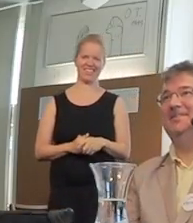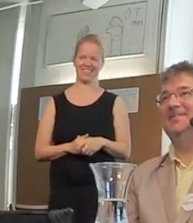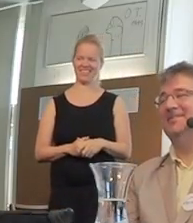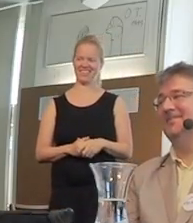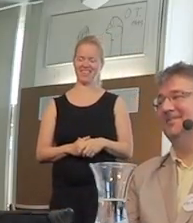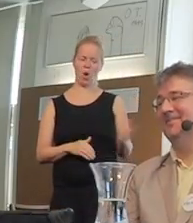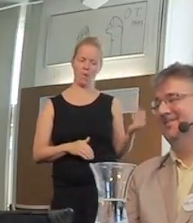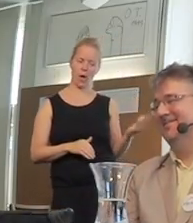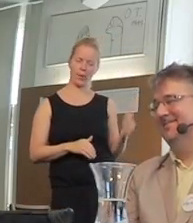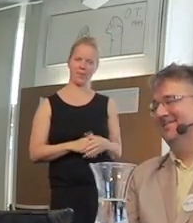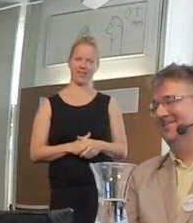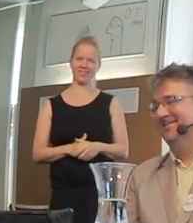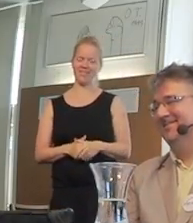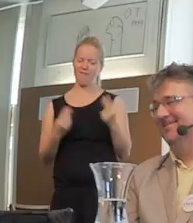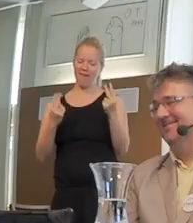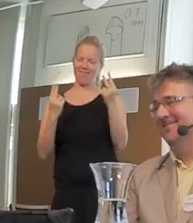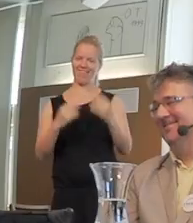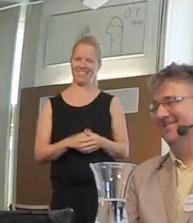Wir sind so weiter.